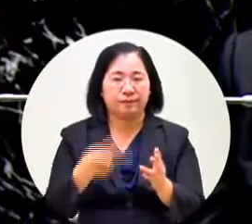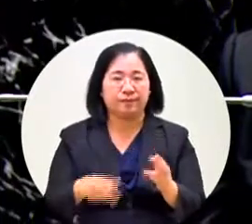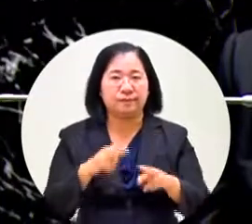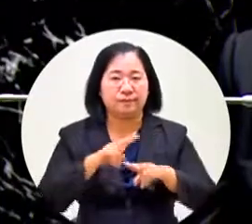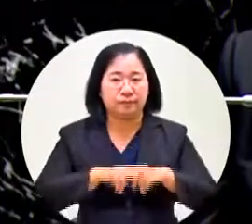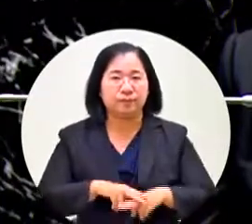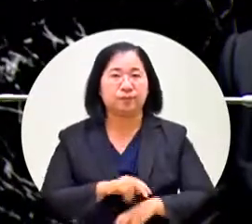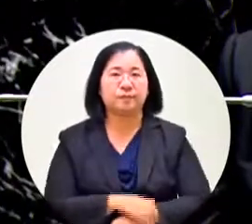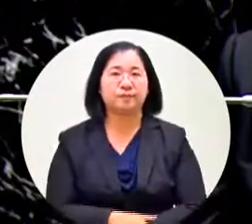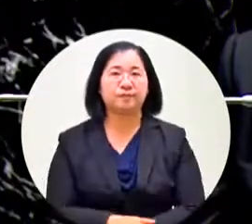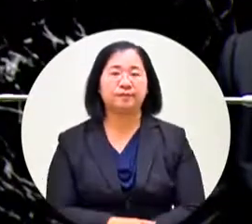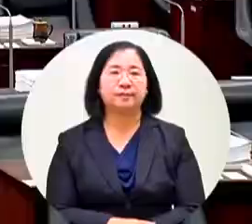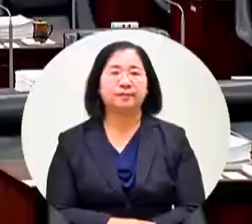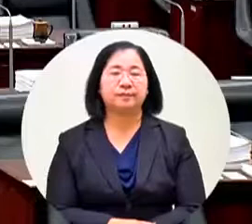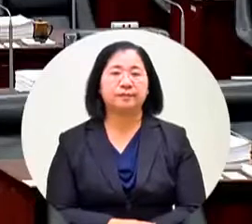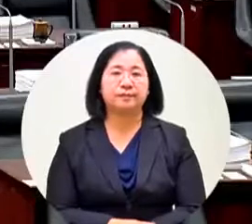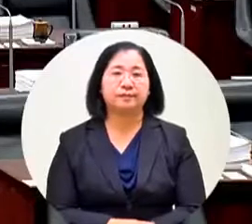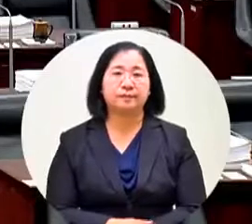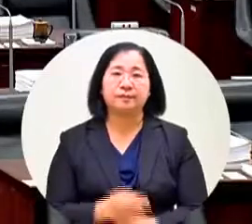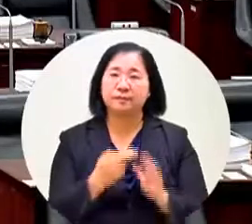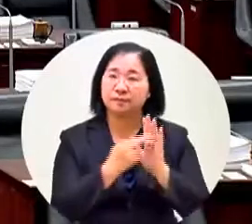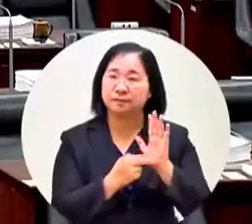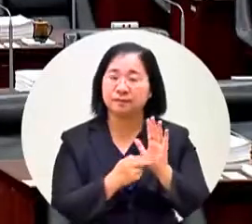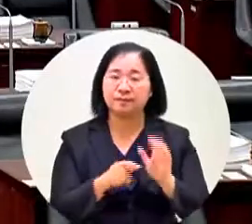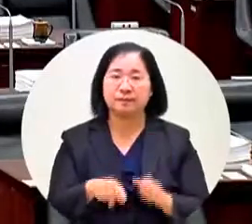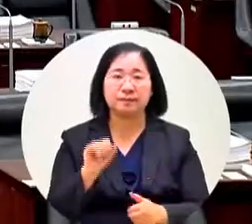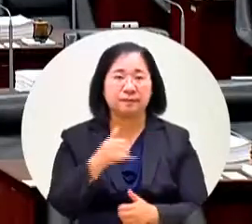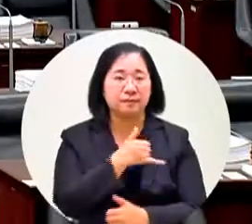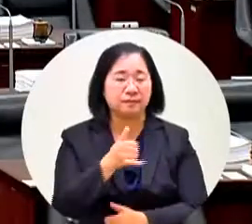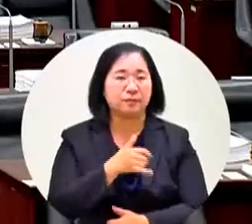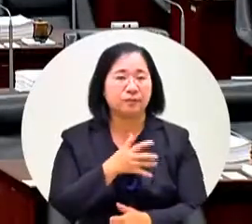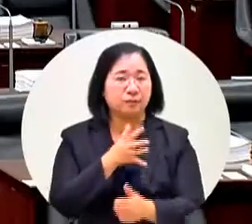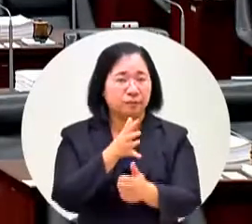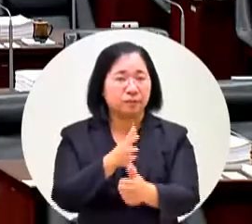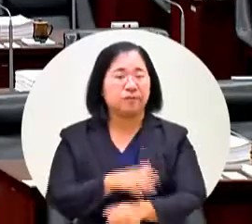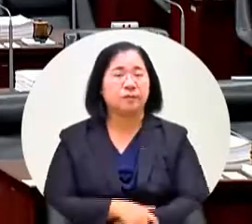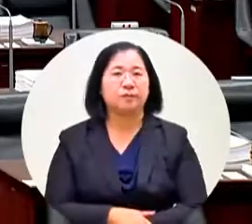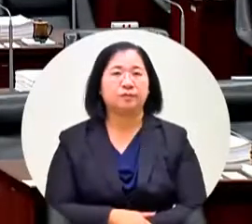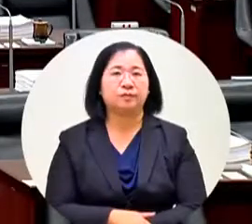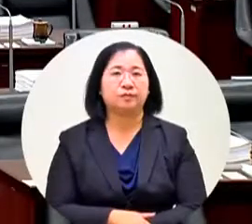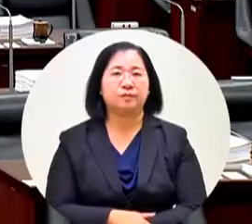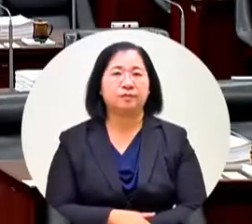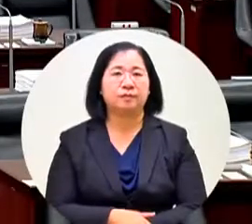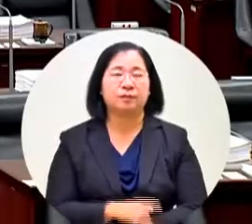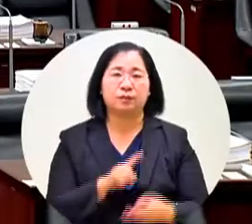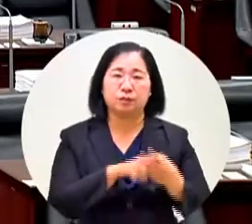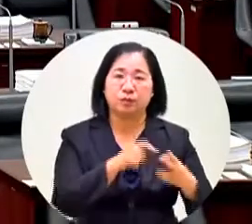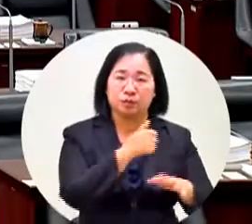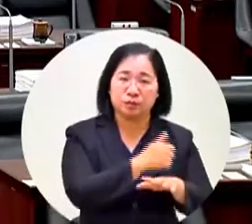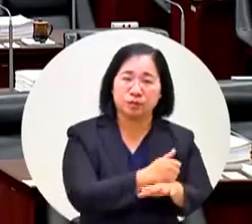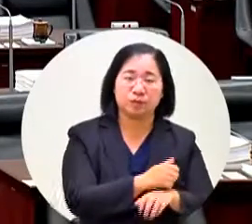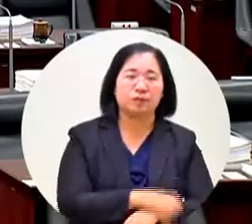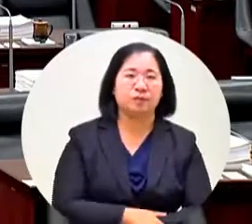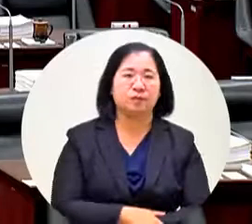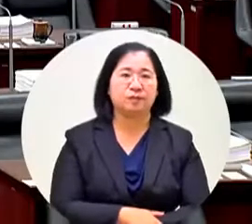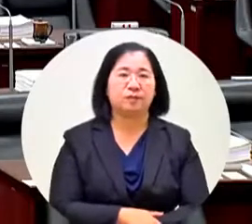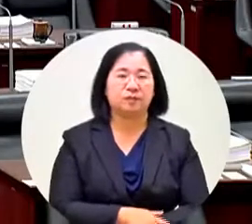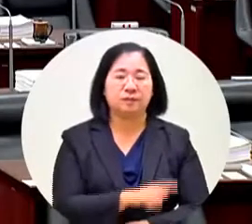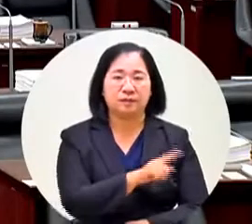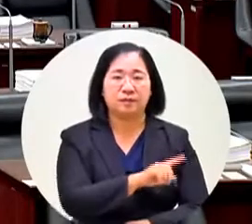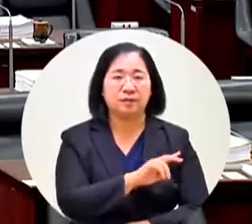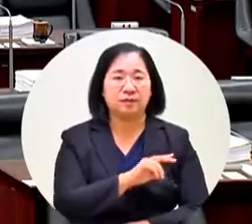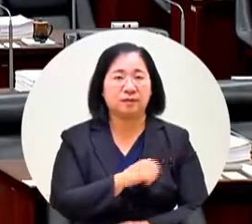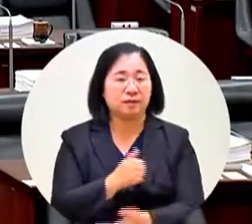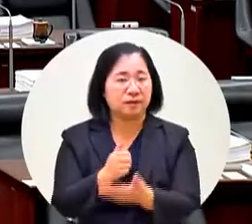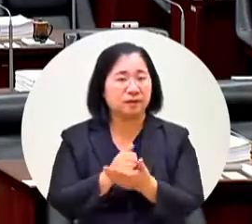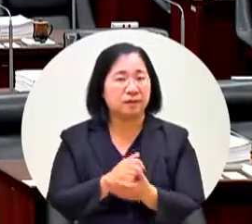坐。以上报告。 好，谢谢。也就是说，我们议员要质询的时候，一定要经由我们的主席，由主席来